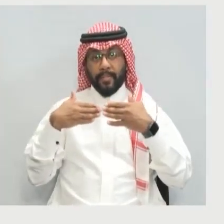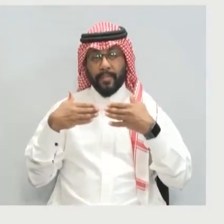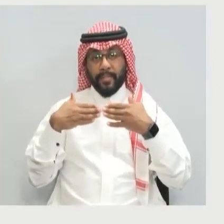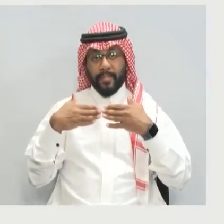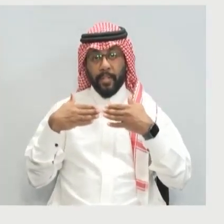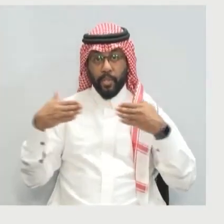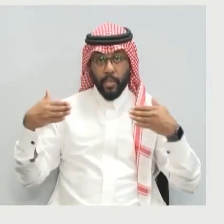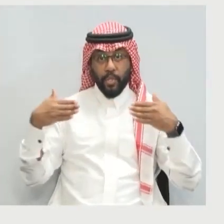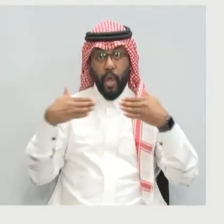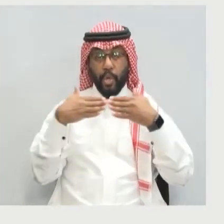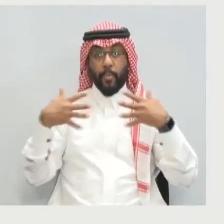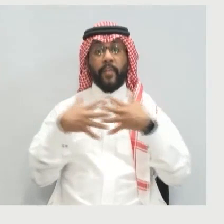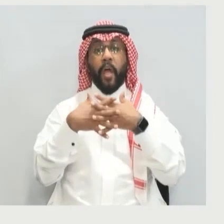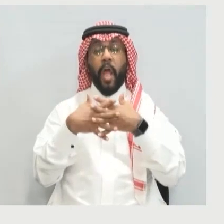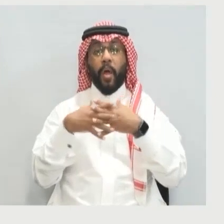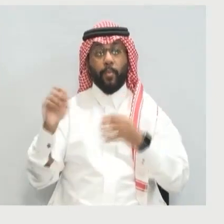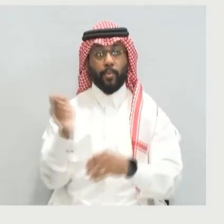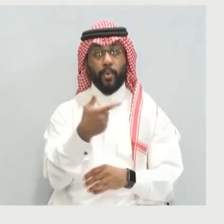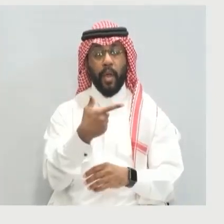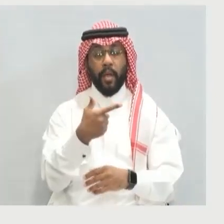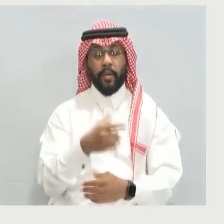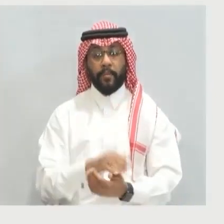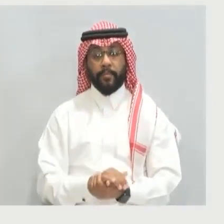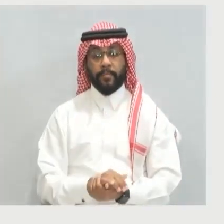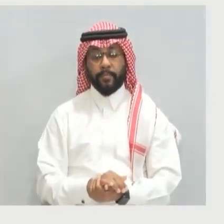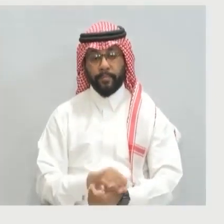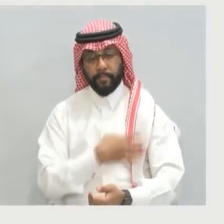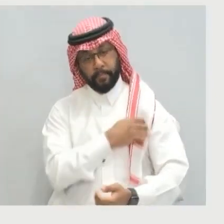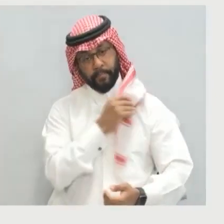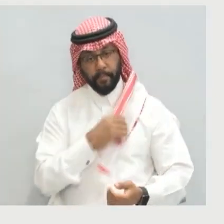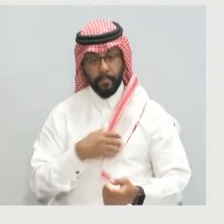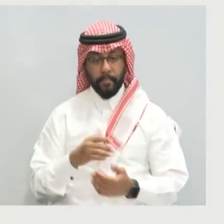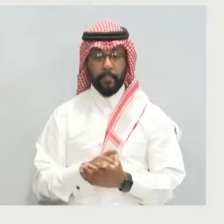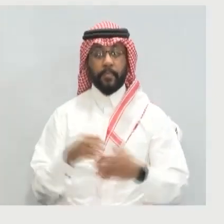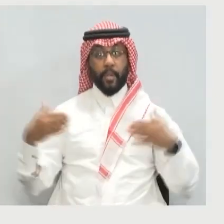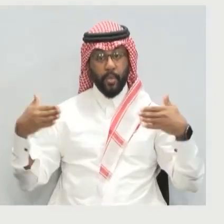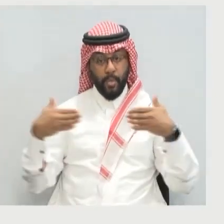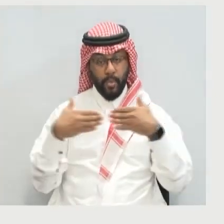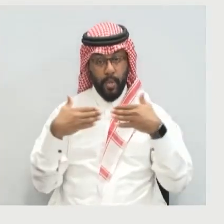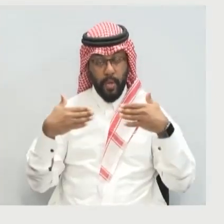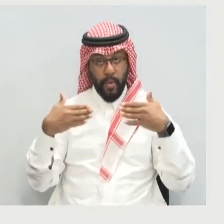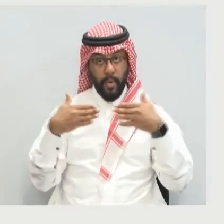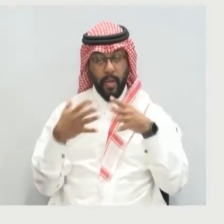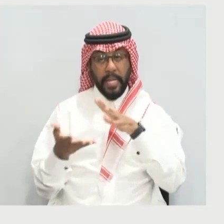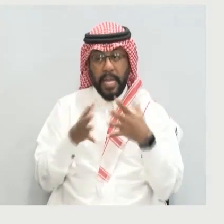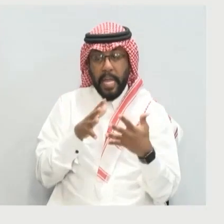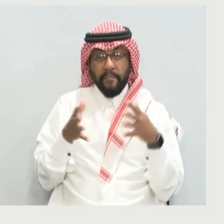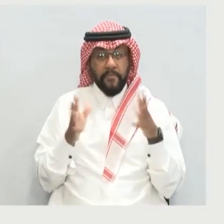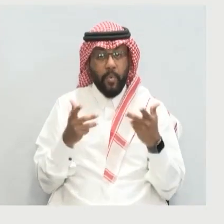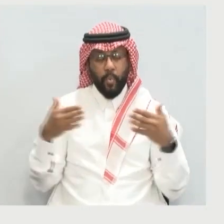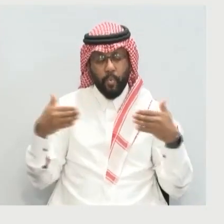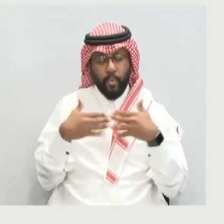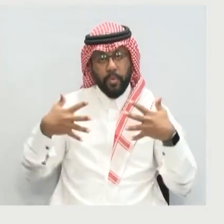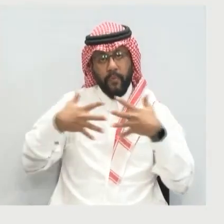العلاقه بين نظريه التصادم وسرعه التفاعل طبعا تفسر نظريه التصادم كيفيه حدوث التفاعلات